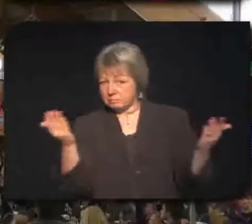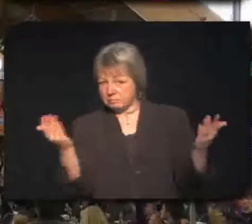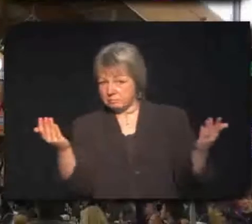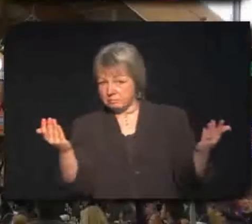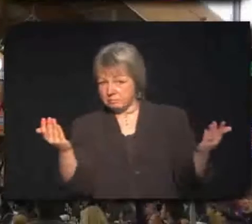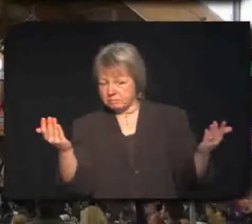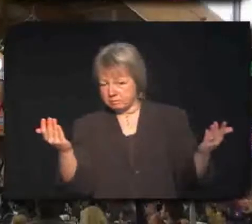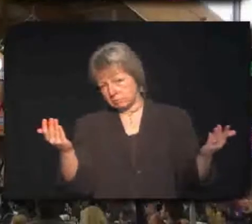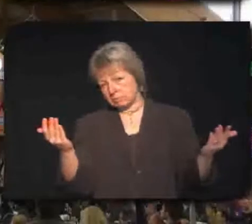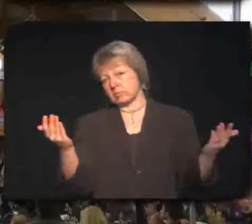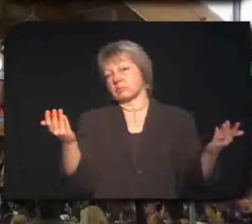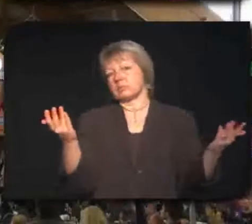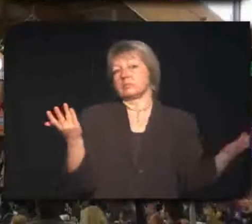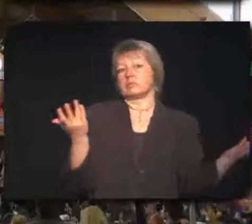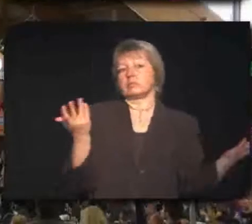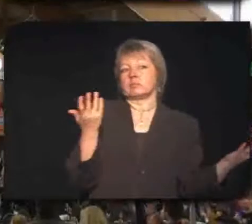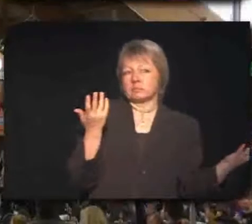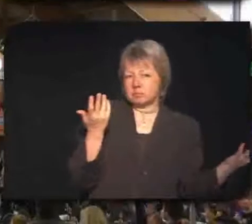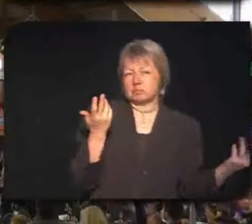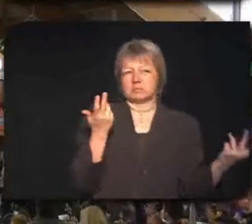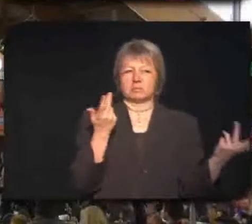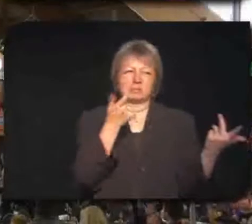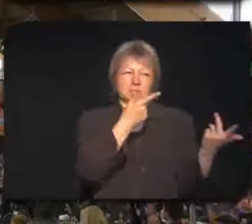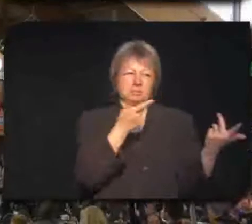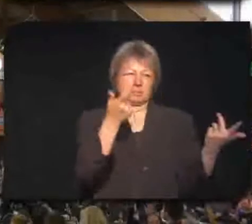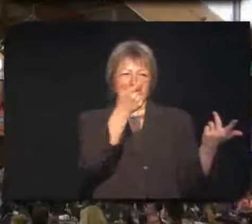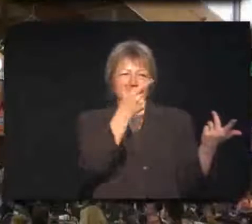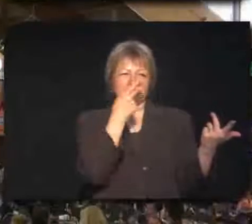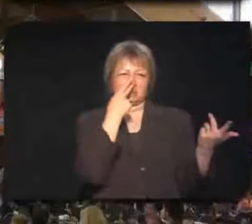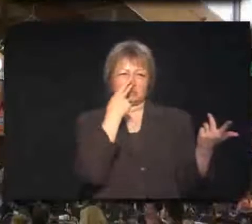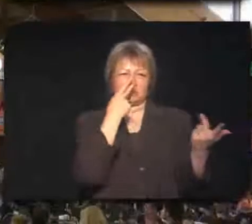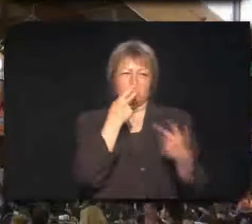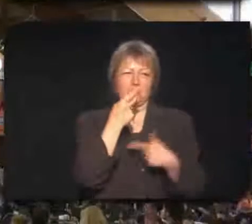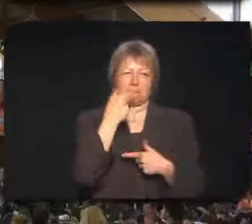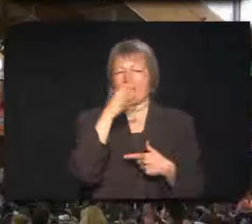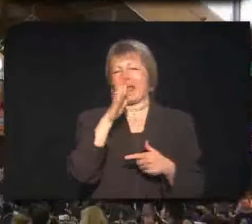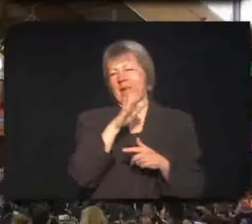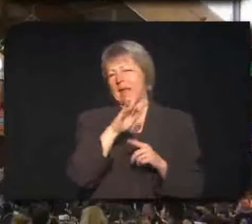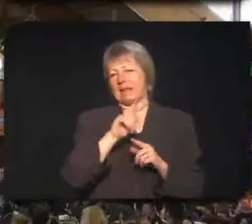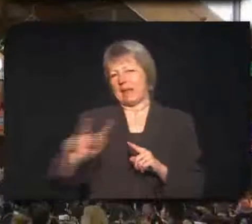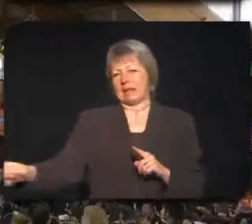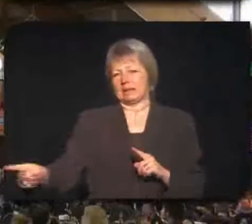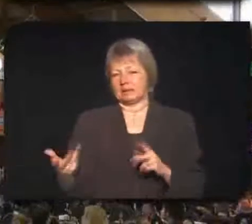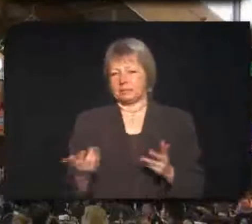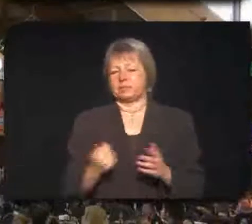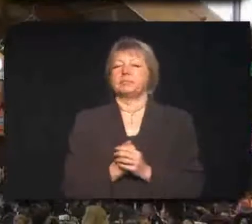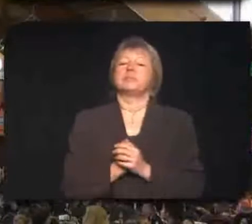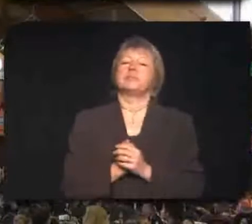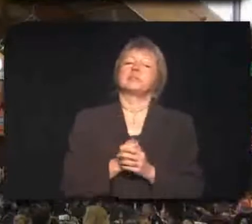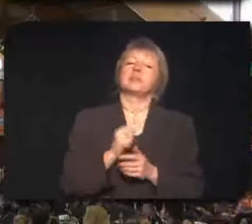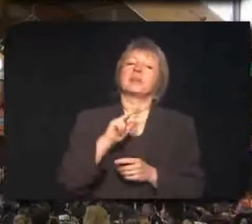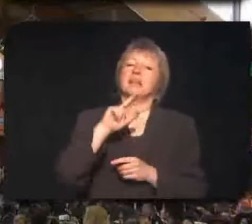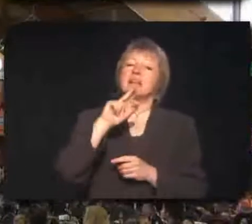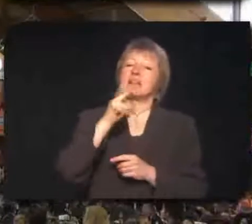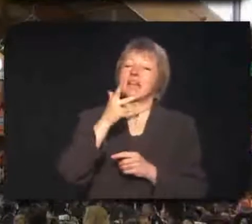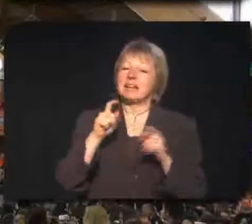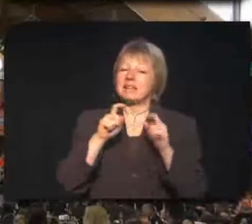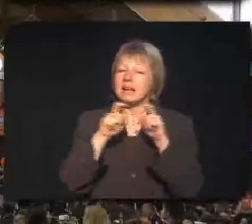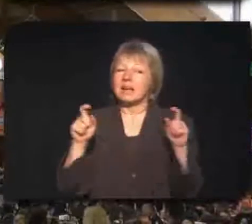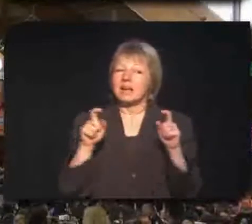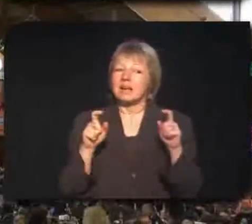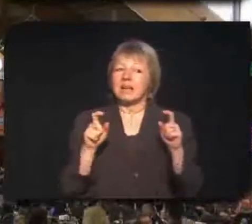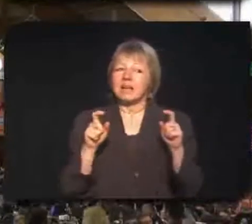ähm leichte Tendenz nein so Meinungsbild drei sollen Personen waren durch die